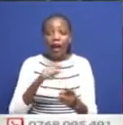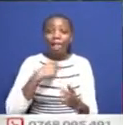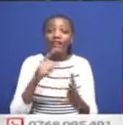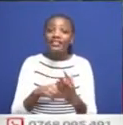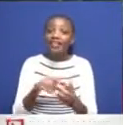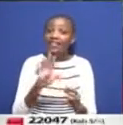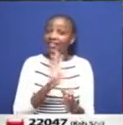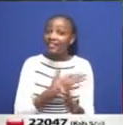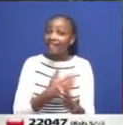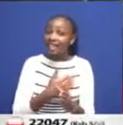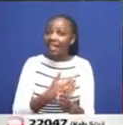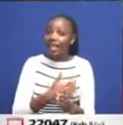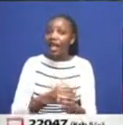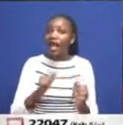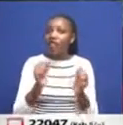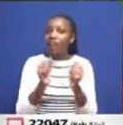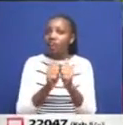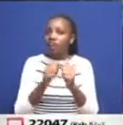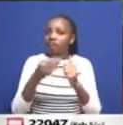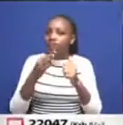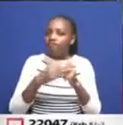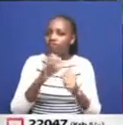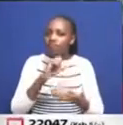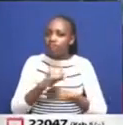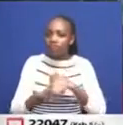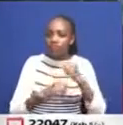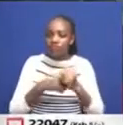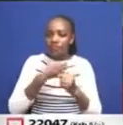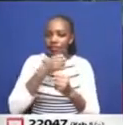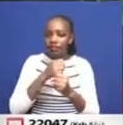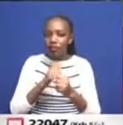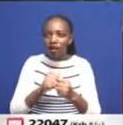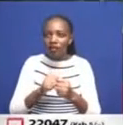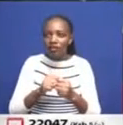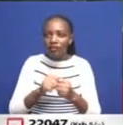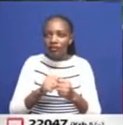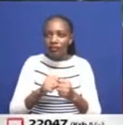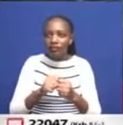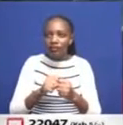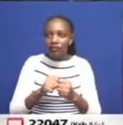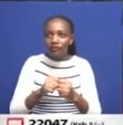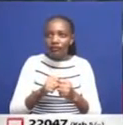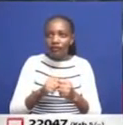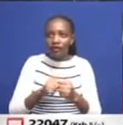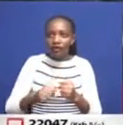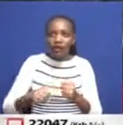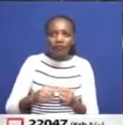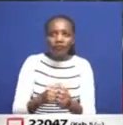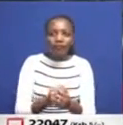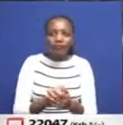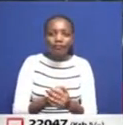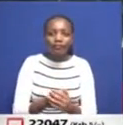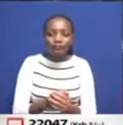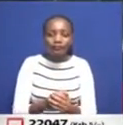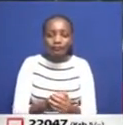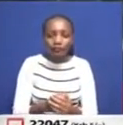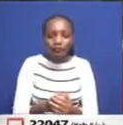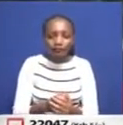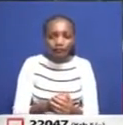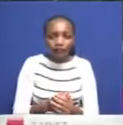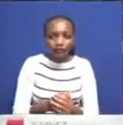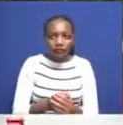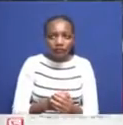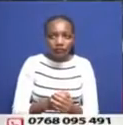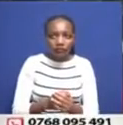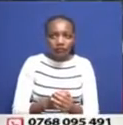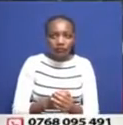18. Nilikuwa nikiguzaguza, baba yangu alikuwa musician na nilikuwa nikiguzaguza gita yake kidogo kidogo.